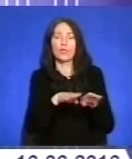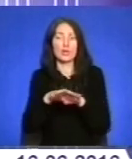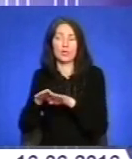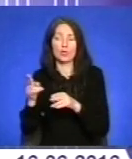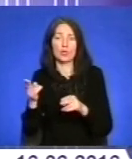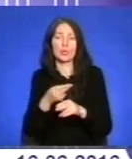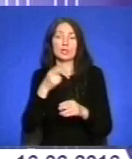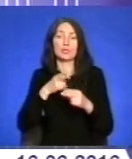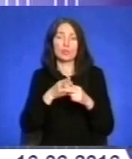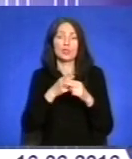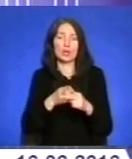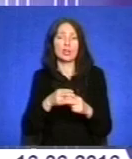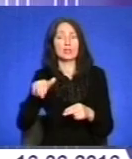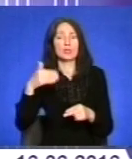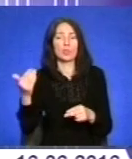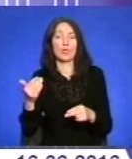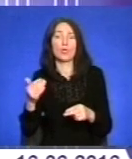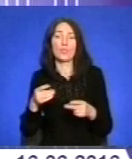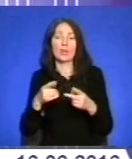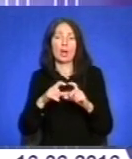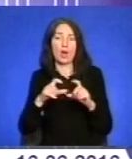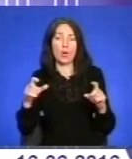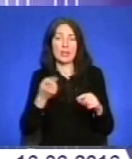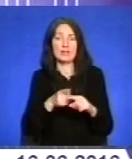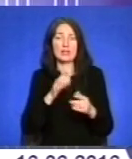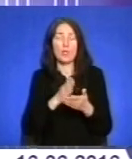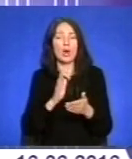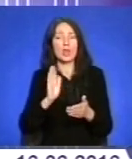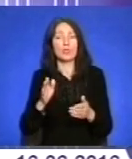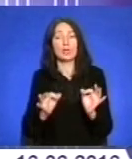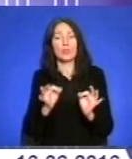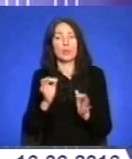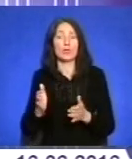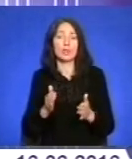втручання з боку регуляторних якихось органів і так далі. Це має відбутися природнім шляхом.